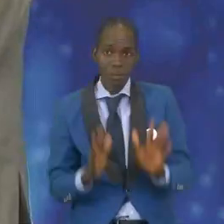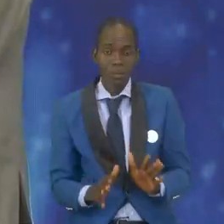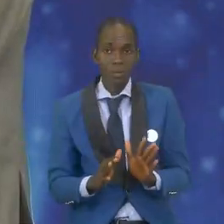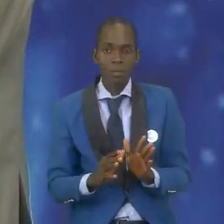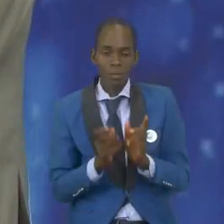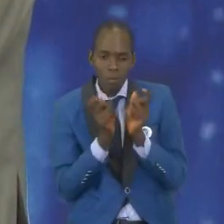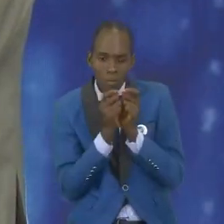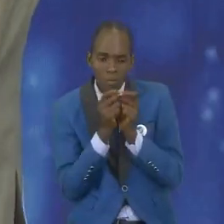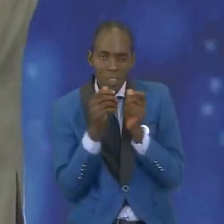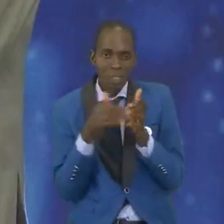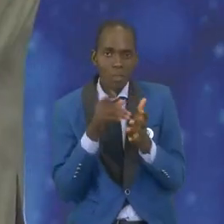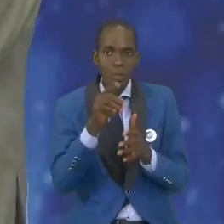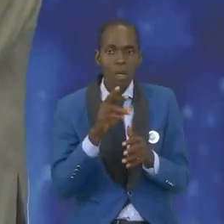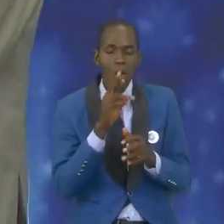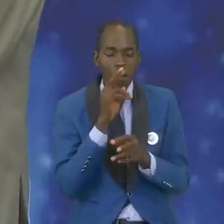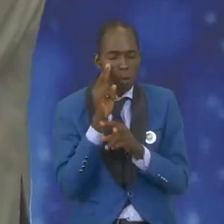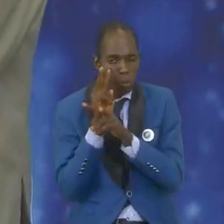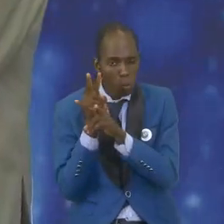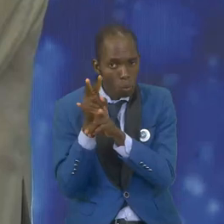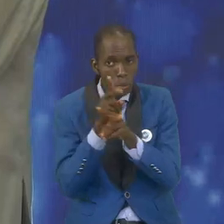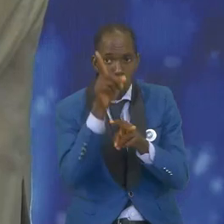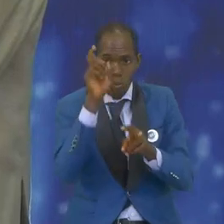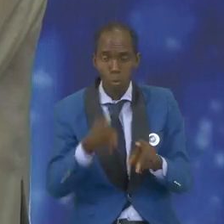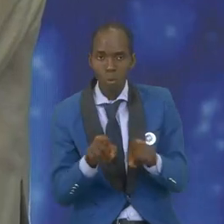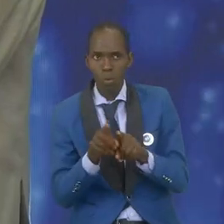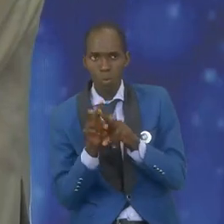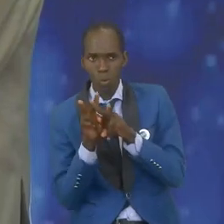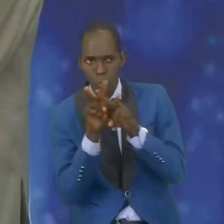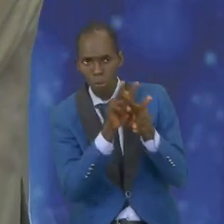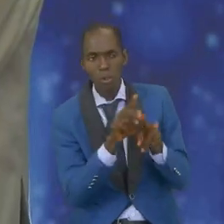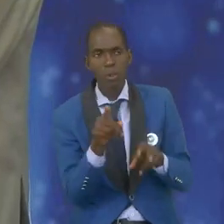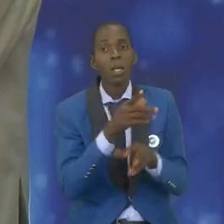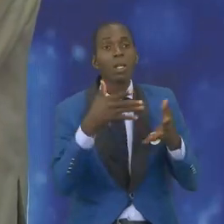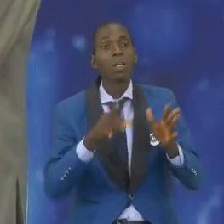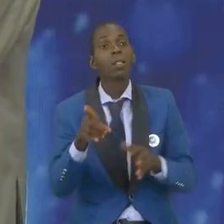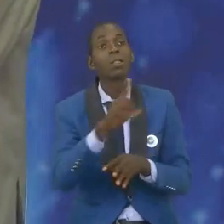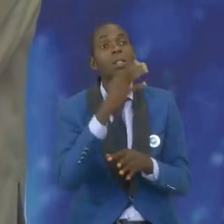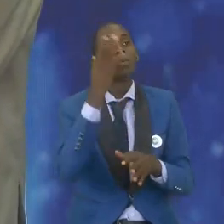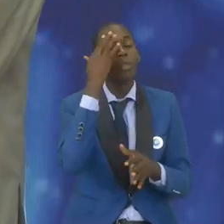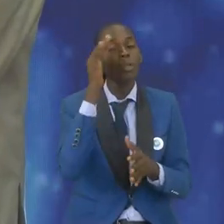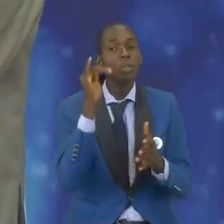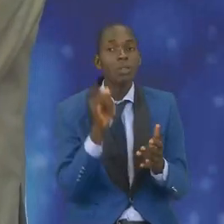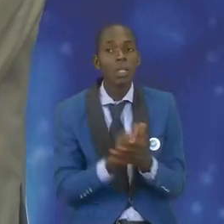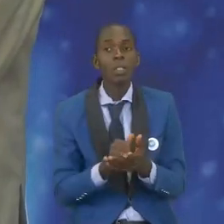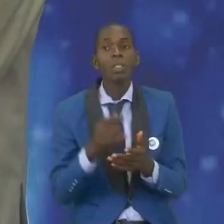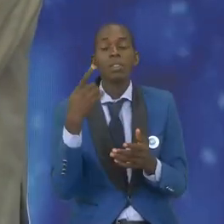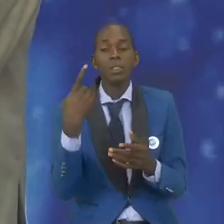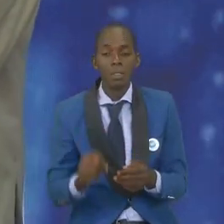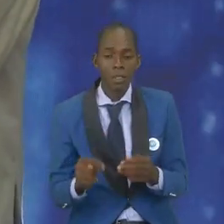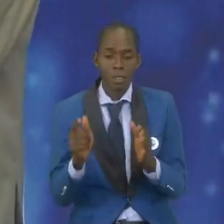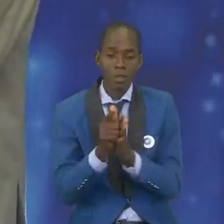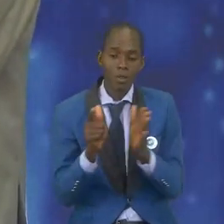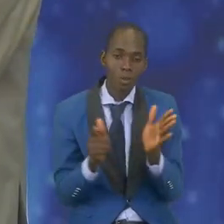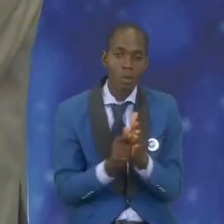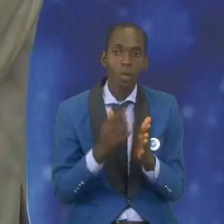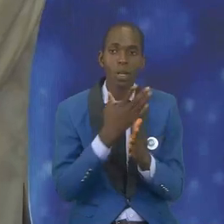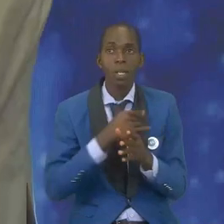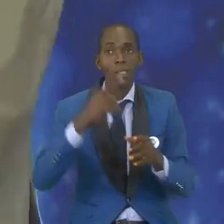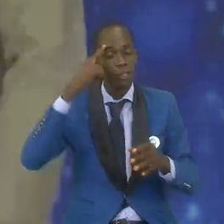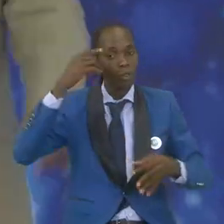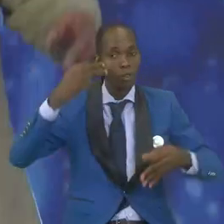sainteté. Si ces conspirateurs t'observent, toi aussi tu dois les observer et qu'ils